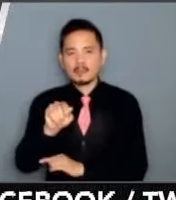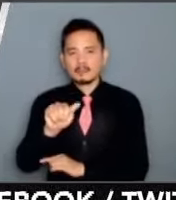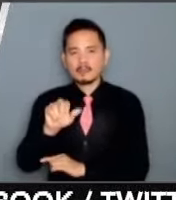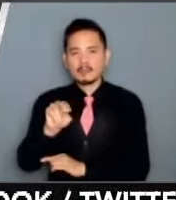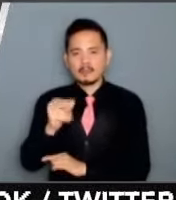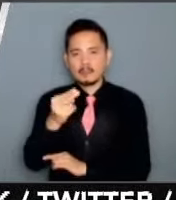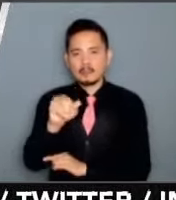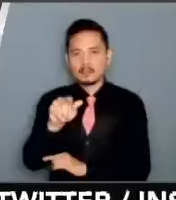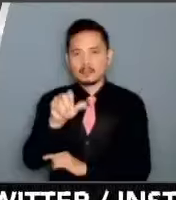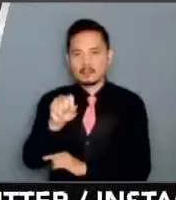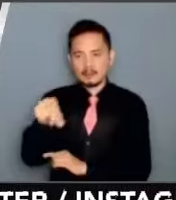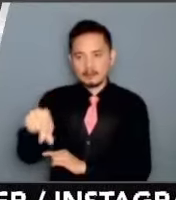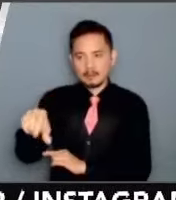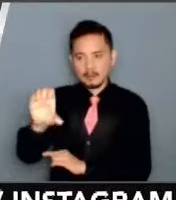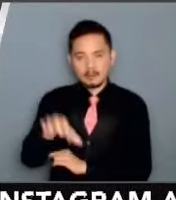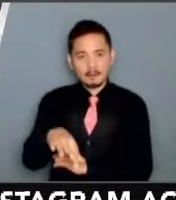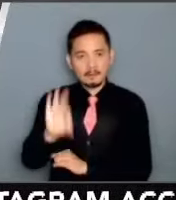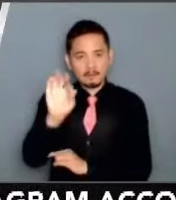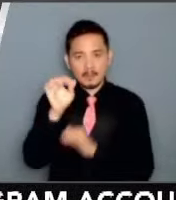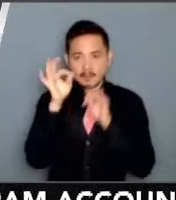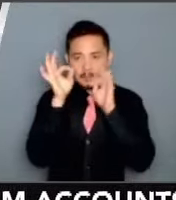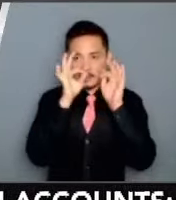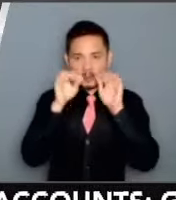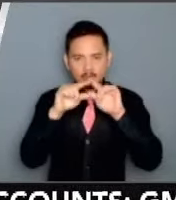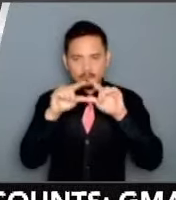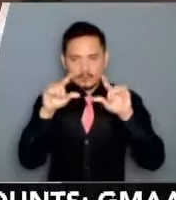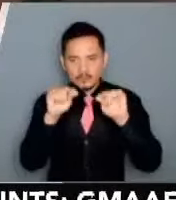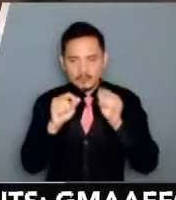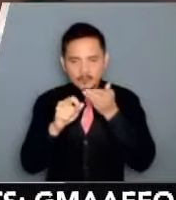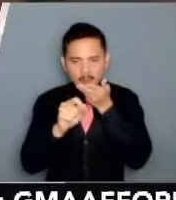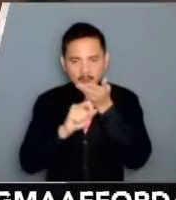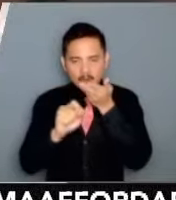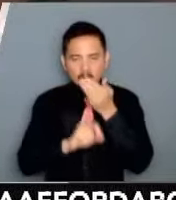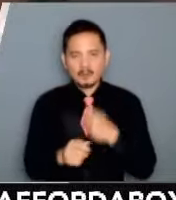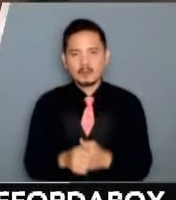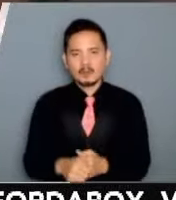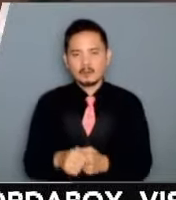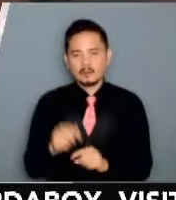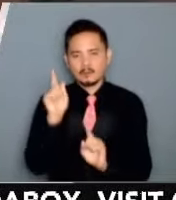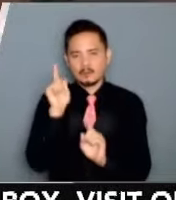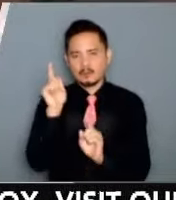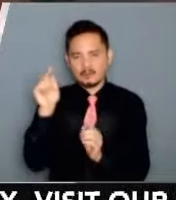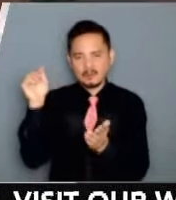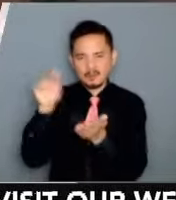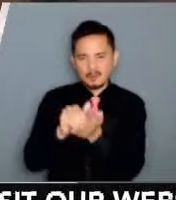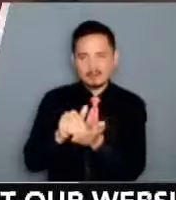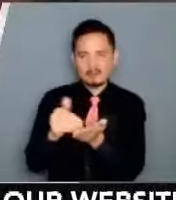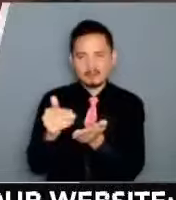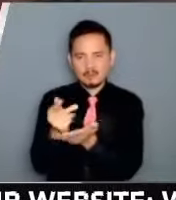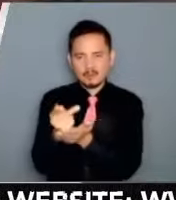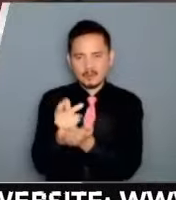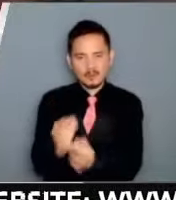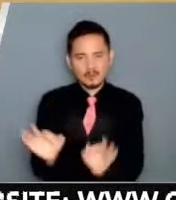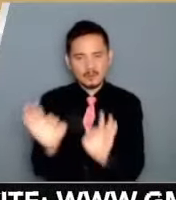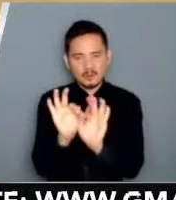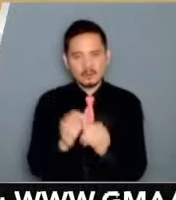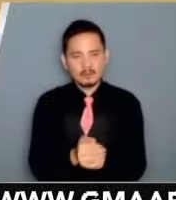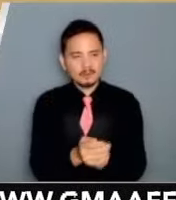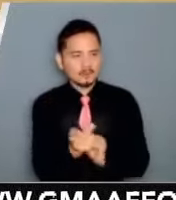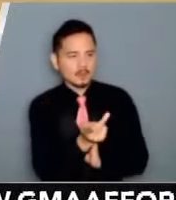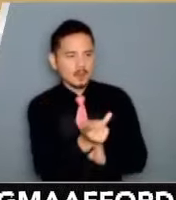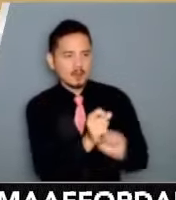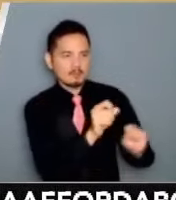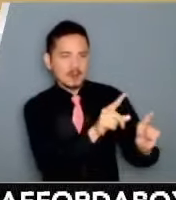shabu na nagkakalaga ng mahigit sa 20,000 piso. Ayon sa polisya, magkasabwat sa pagtutulak ang dalawa.